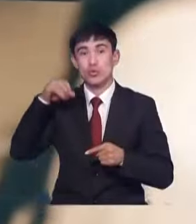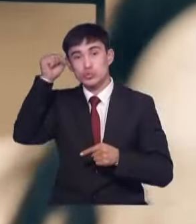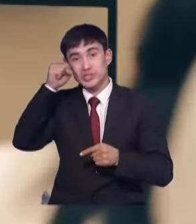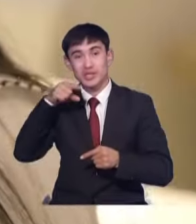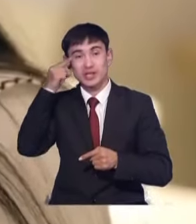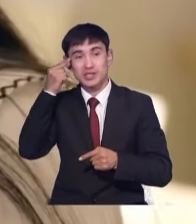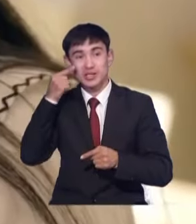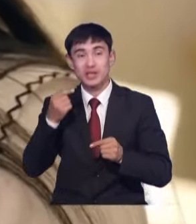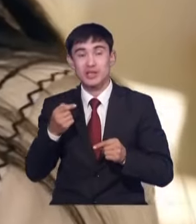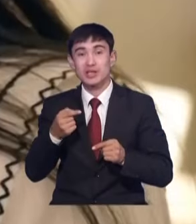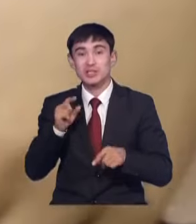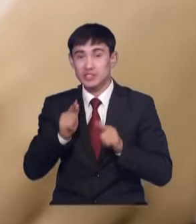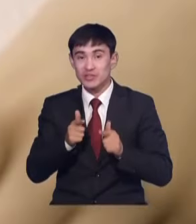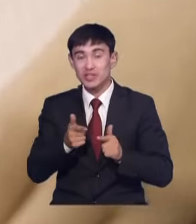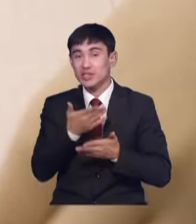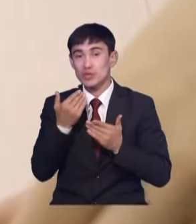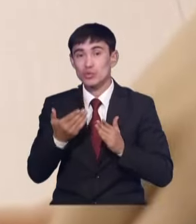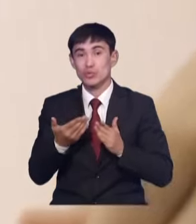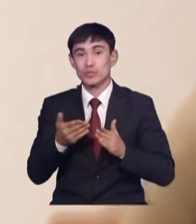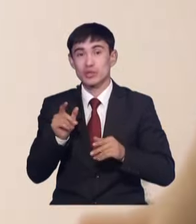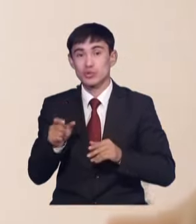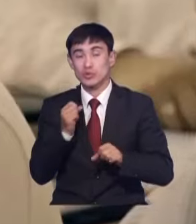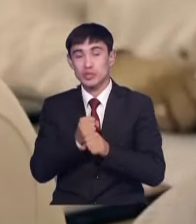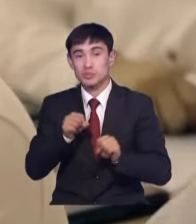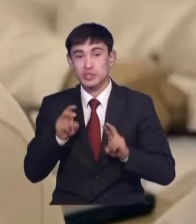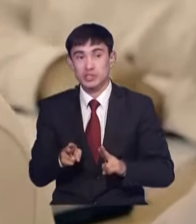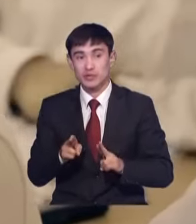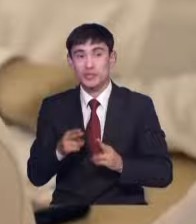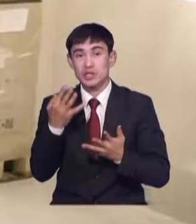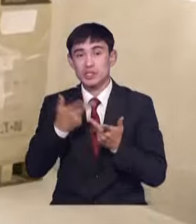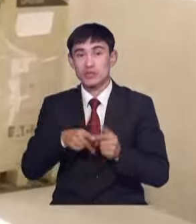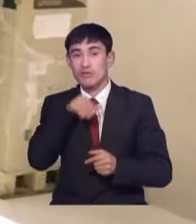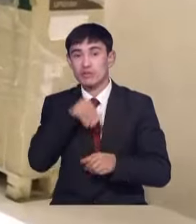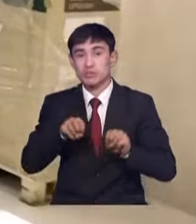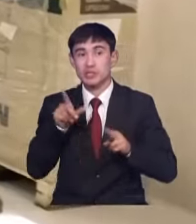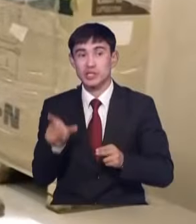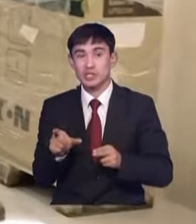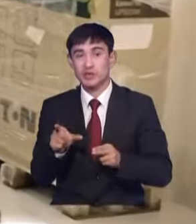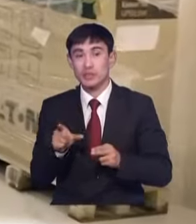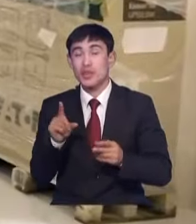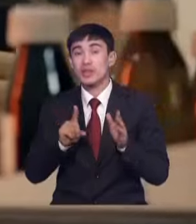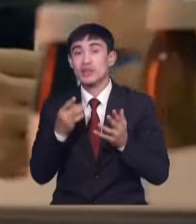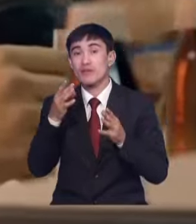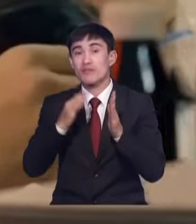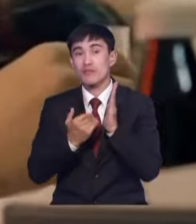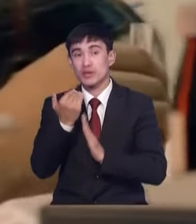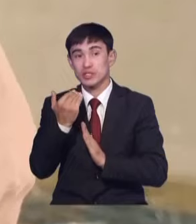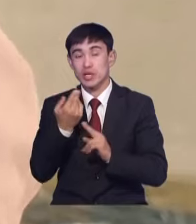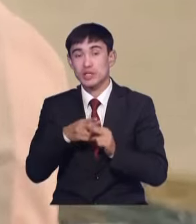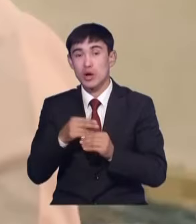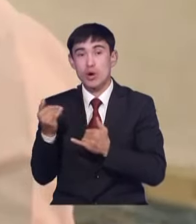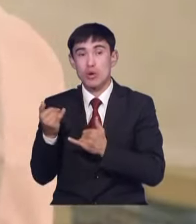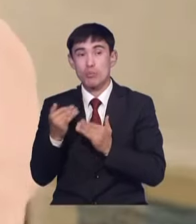наблюдается дефицит рабочих кадров Ведь именно в этих государствах число квалифицированных рабочих специалистов значительно выше Это